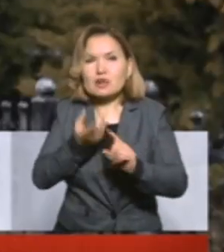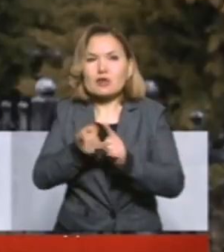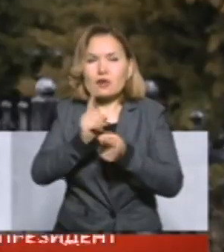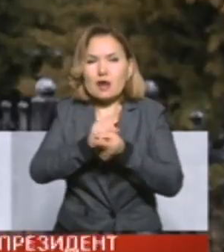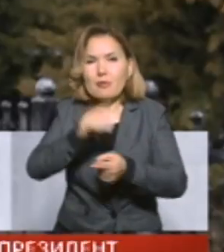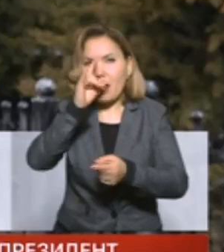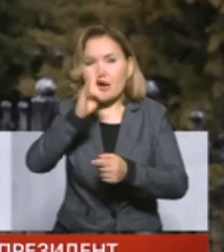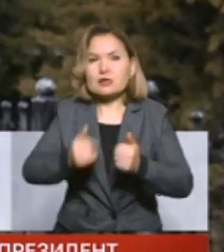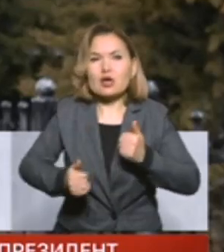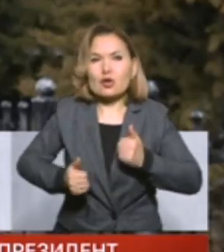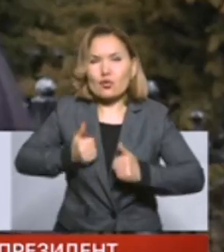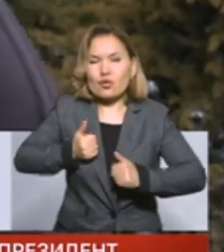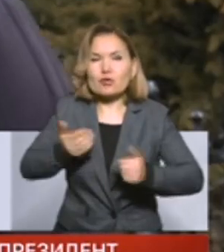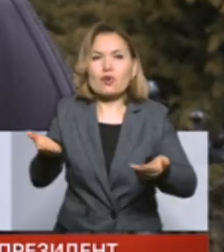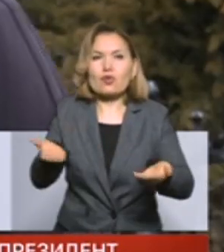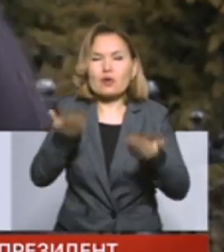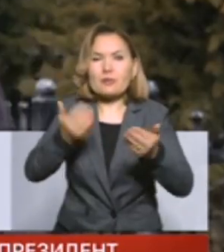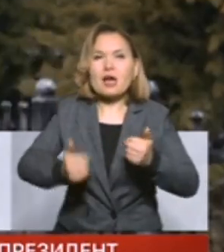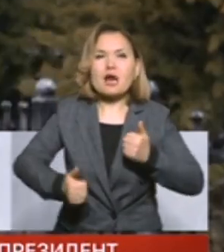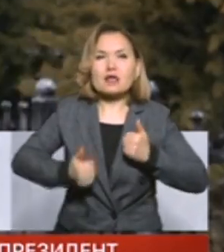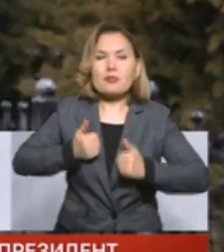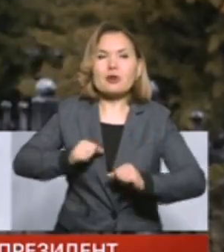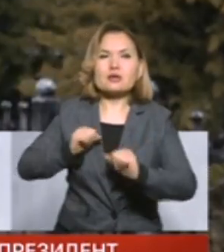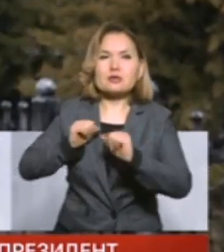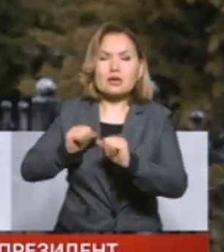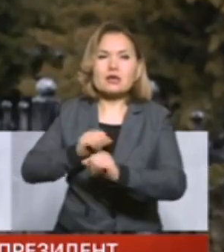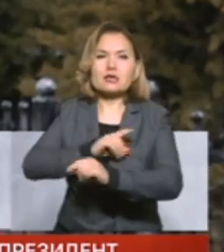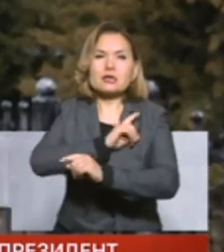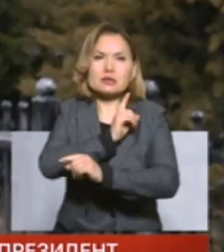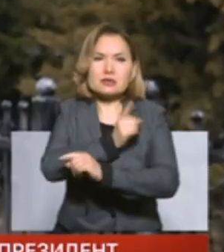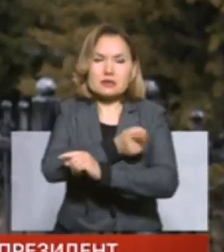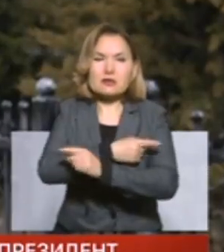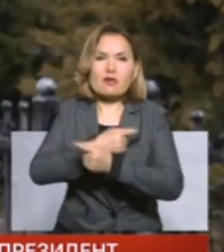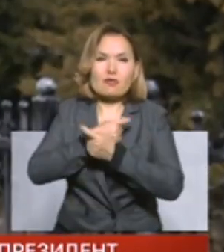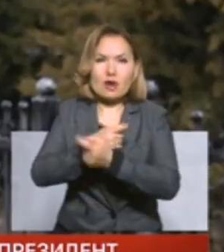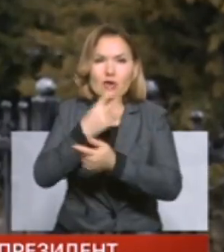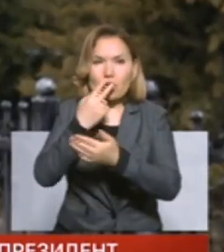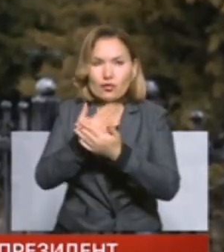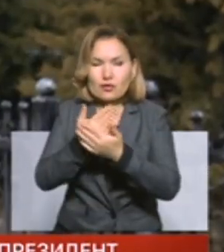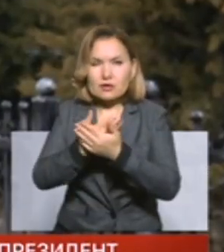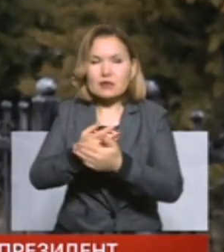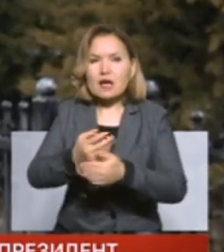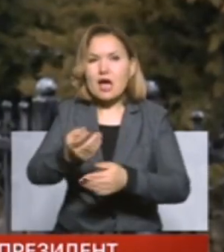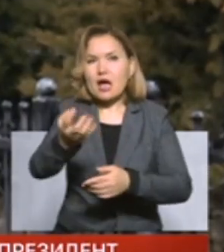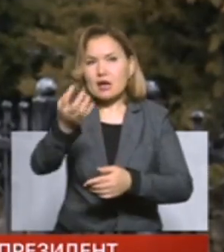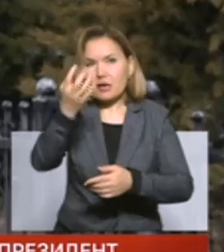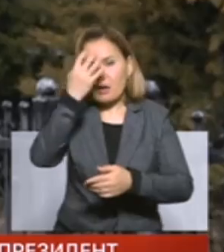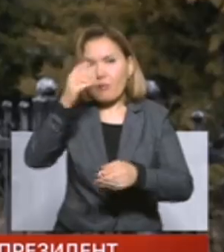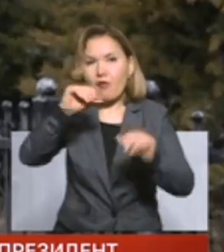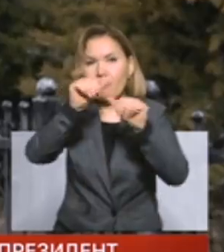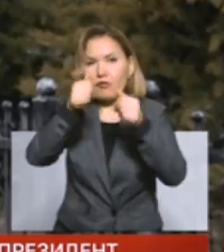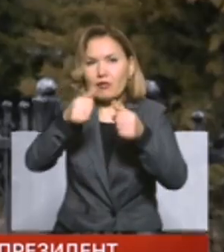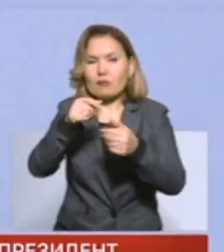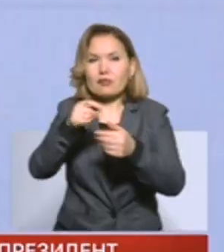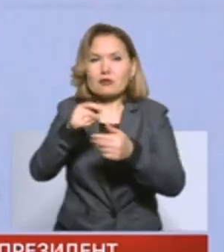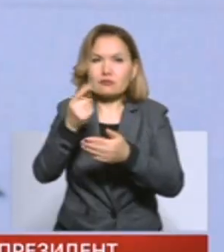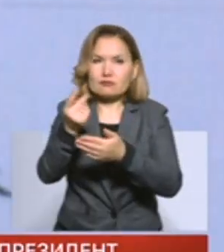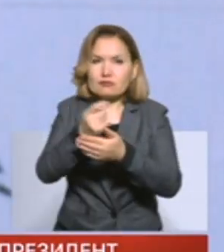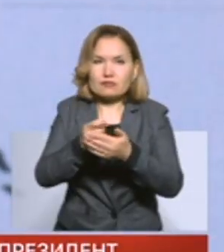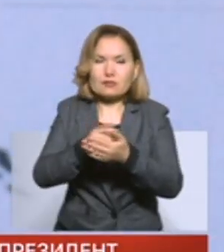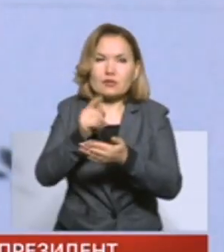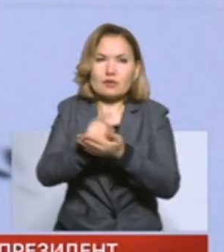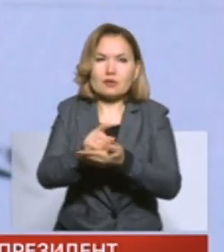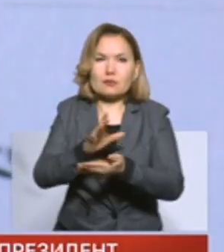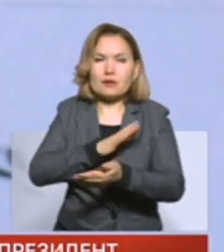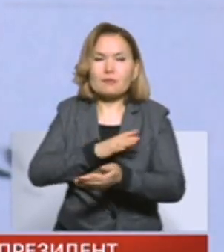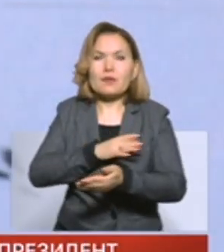рухын көтеретін болса, намысын көтеретін, жігерін көтеретін болса, ол өте керемет нәрсе.